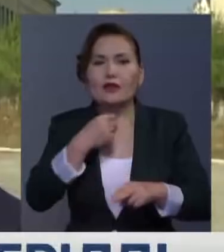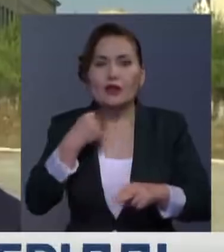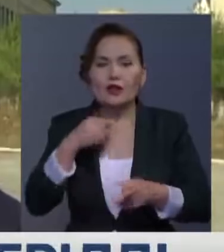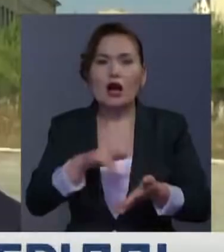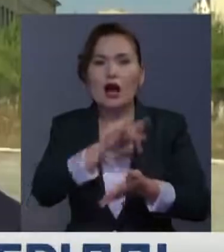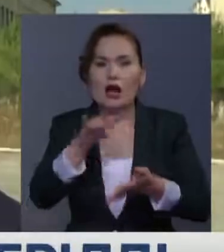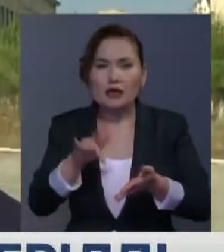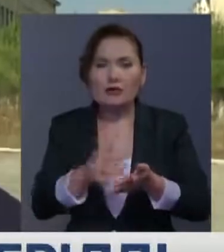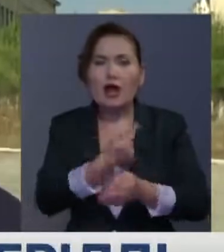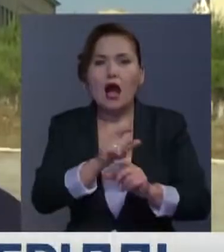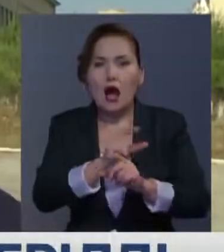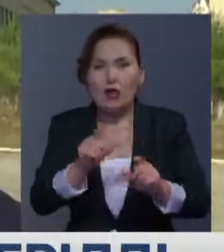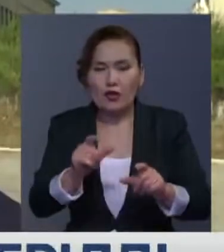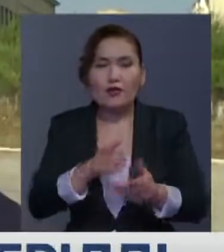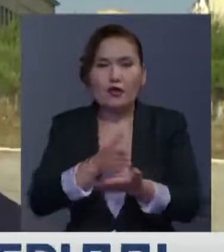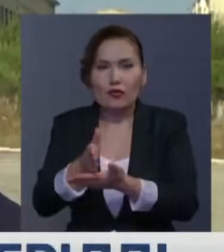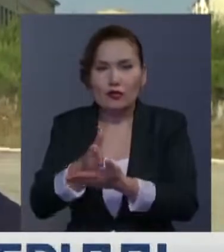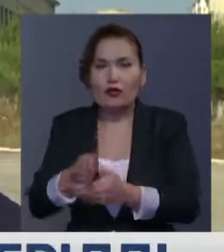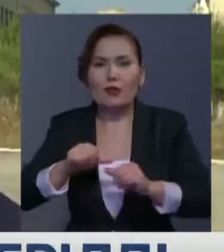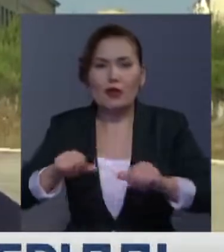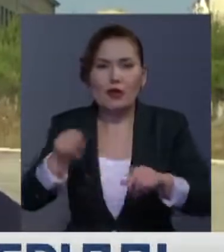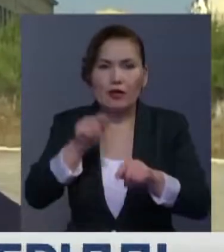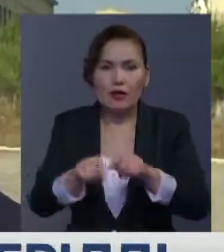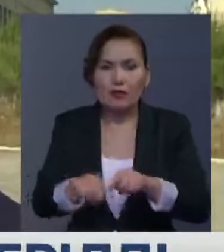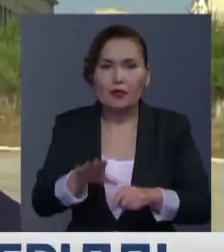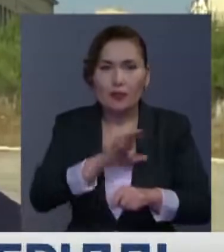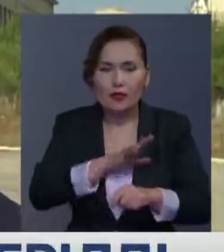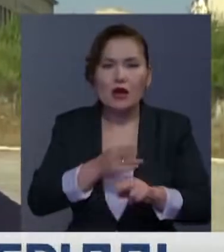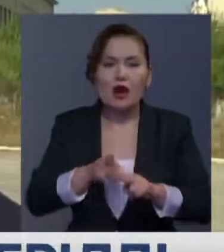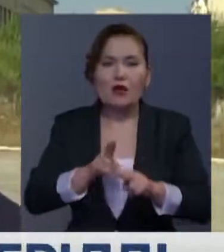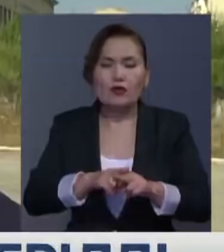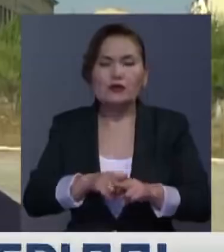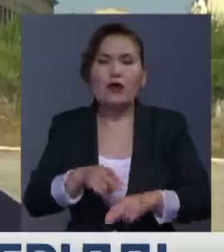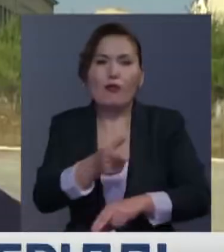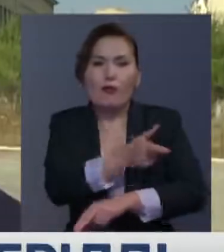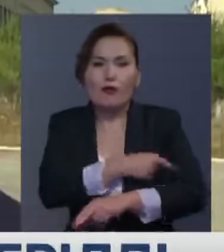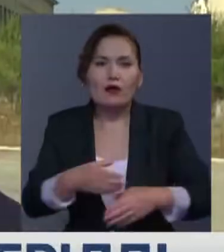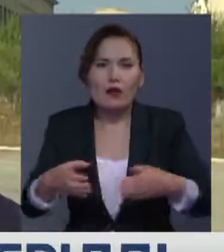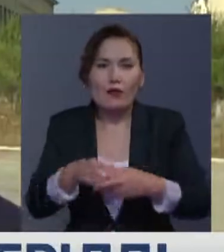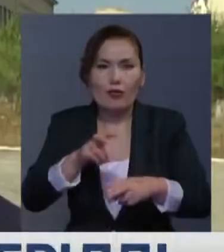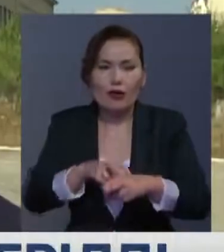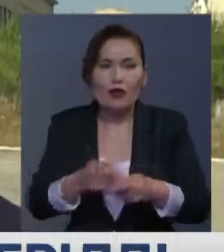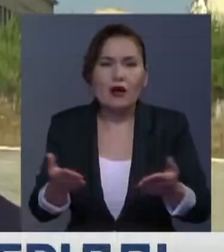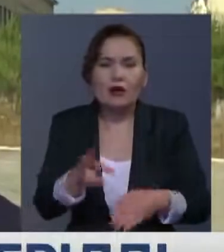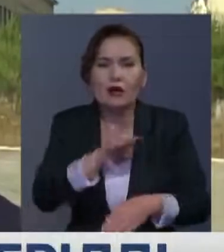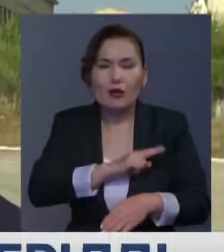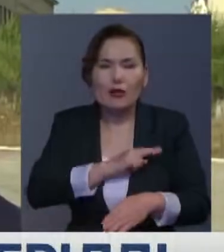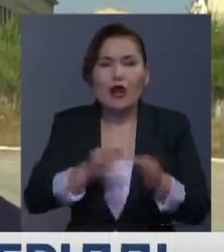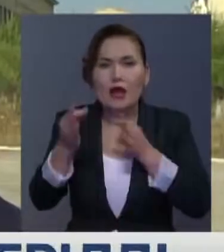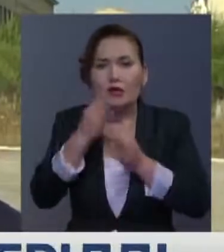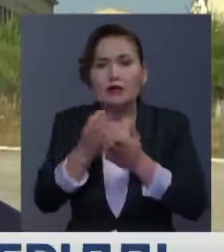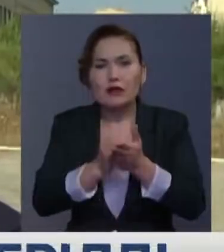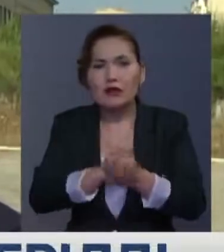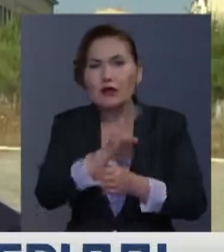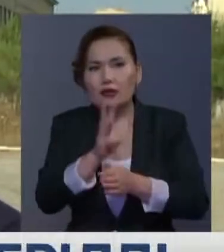қаласындағы поликлиникаларды көріп, жаңағы мобильдік бригадалар қалай қызмет істеп жатыр, дәрі-дәрмекпен қалай қамтамасыз